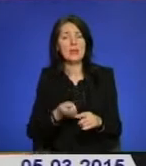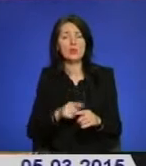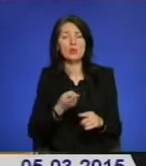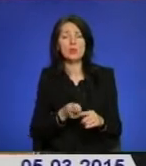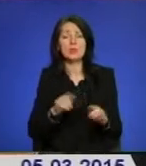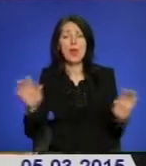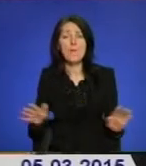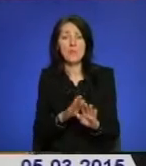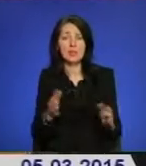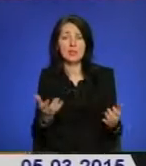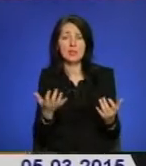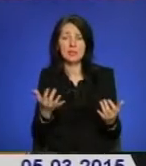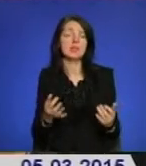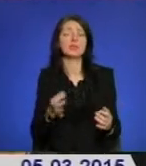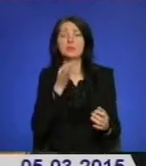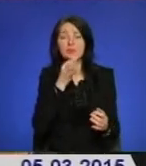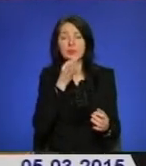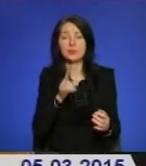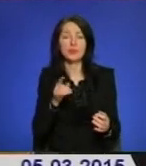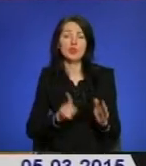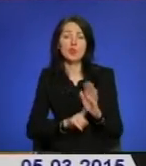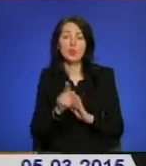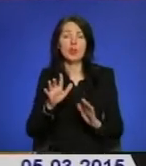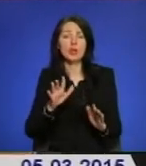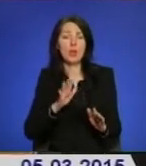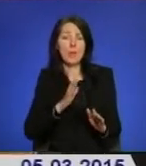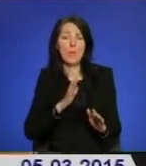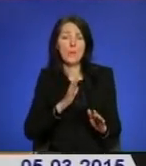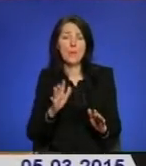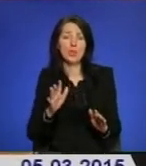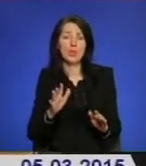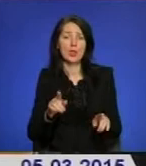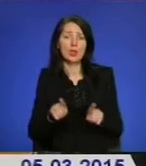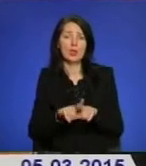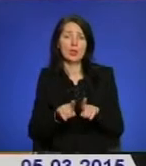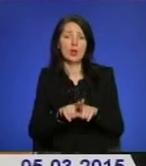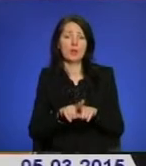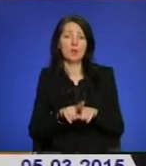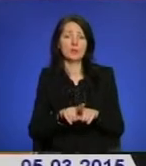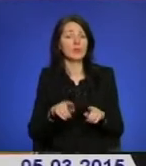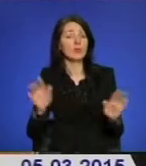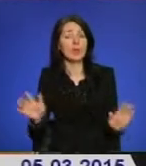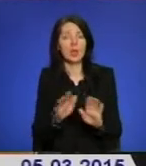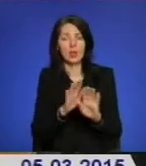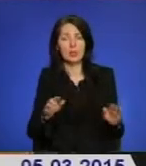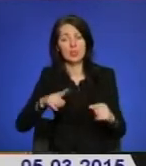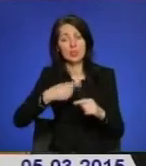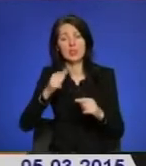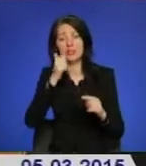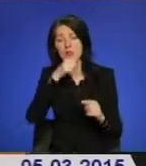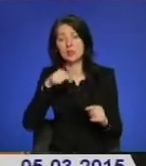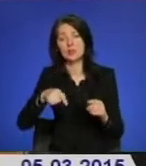прижилася що вона почала бути своєрідним гімном І лише через рік в 1865